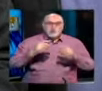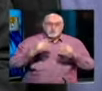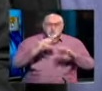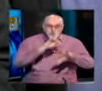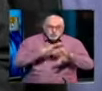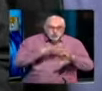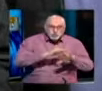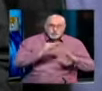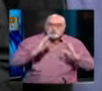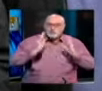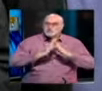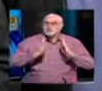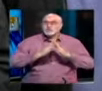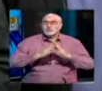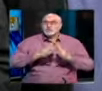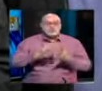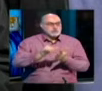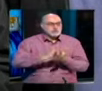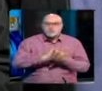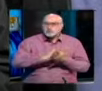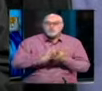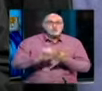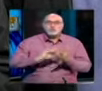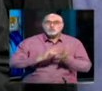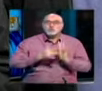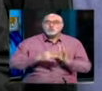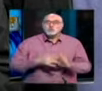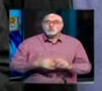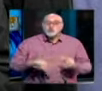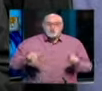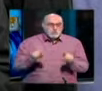ومنع إمدادات الوقود ومنع حتى حركة